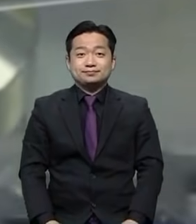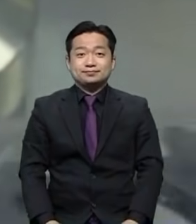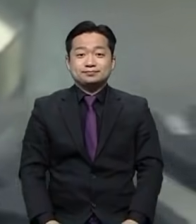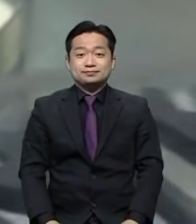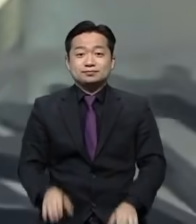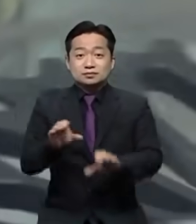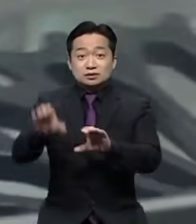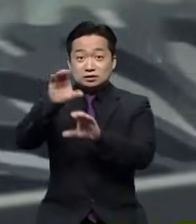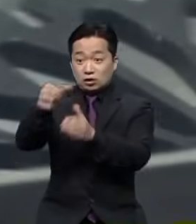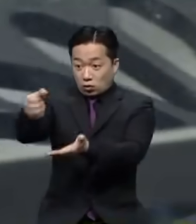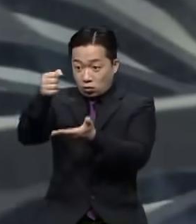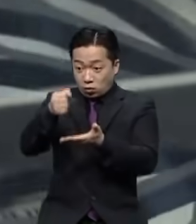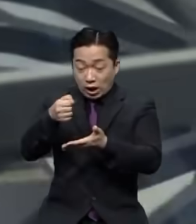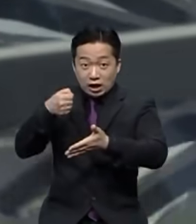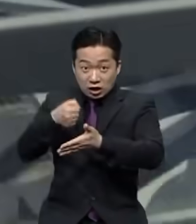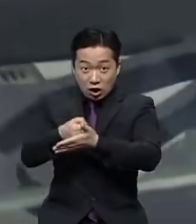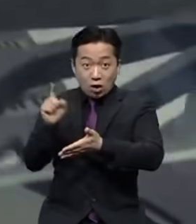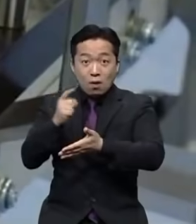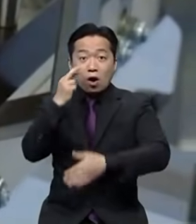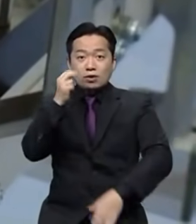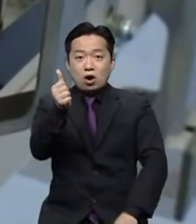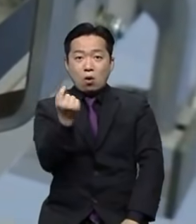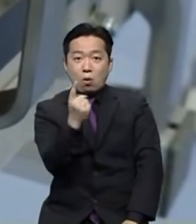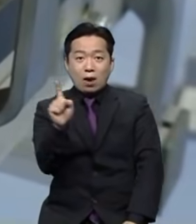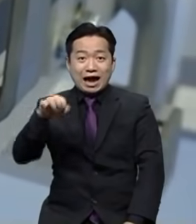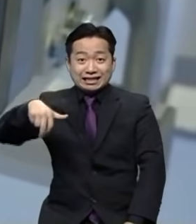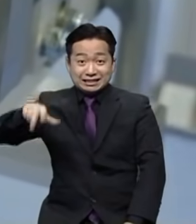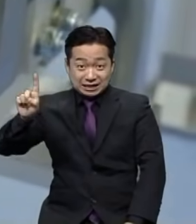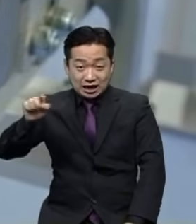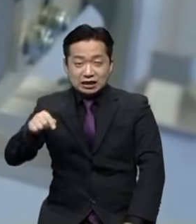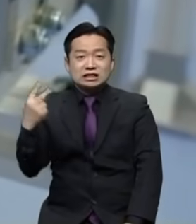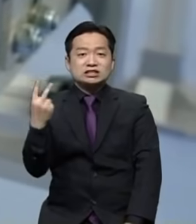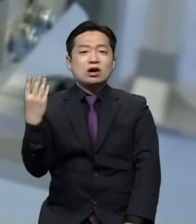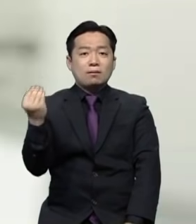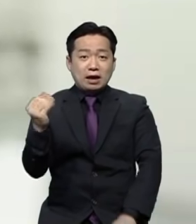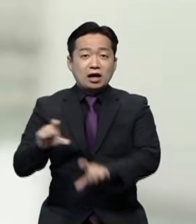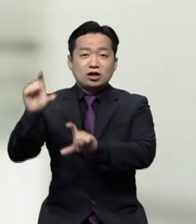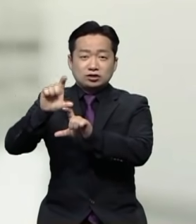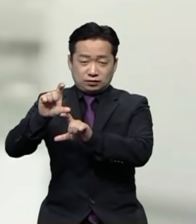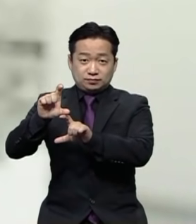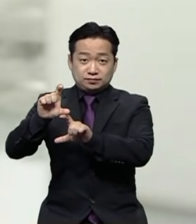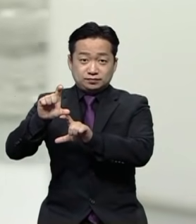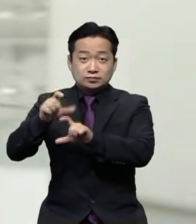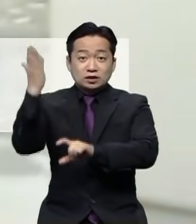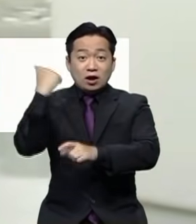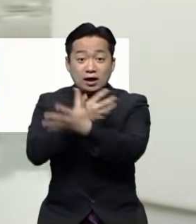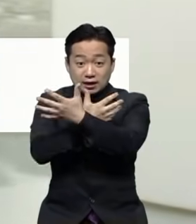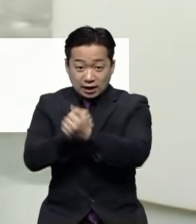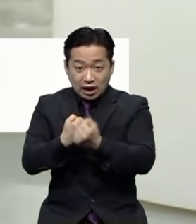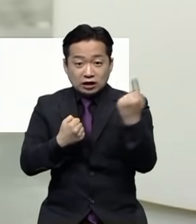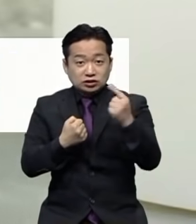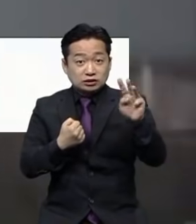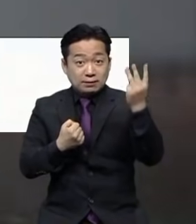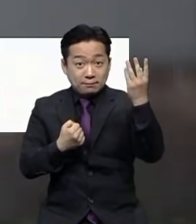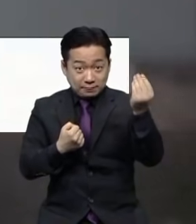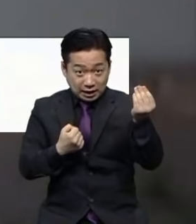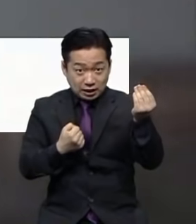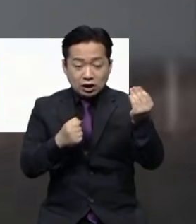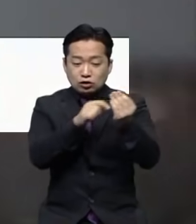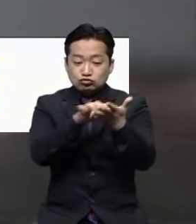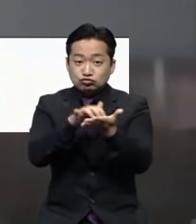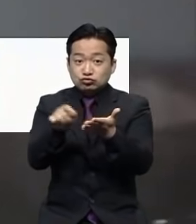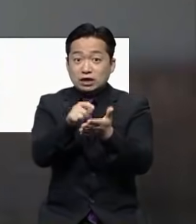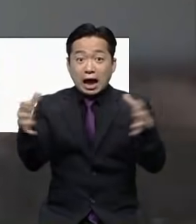추가 도입이 확정된 백신은 미국 화이자 백신 2천만 명분입니다. 기존 계약한 1,300만 명분을